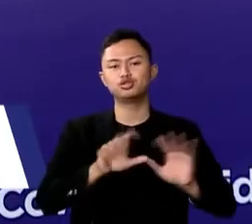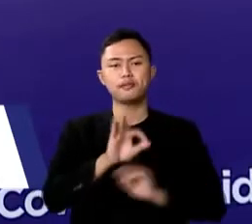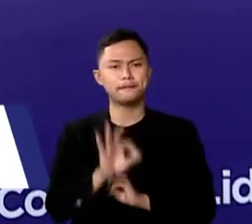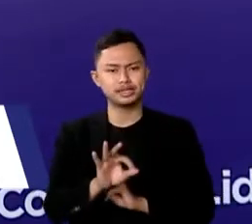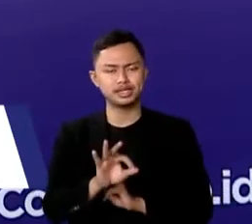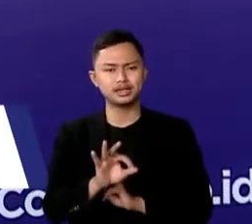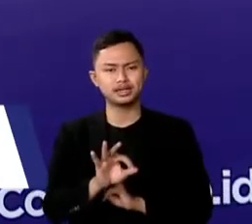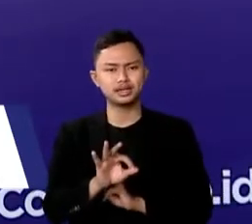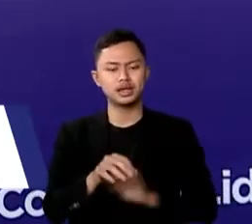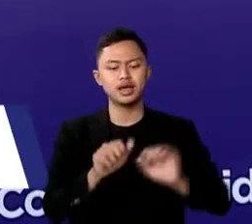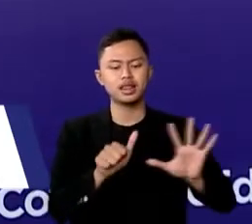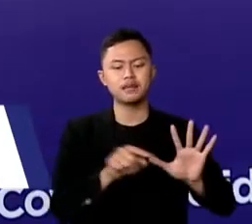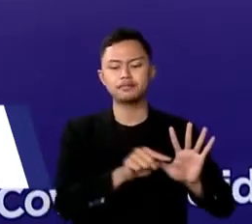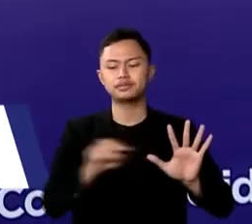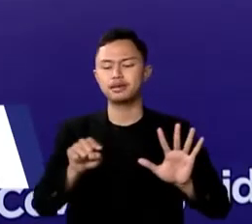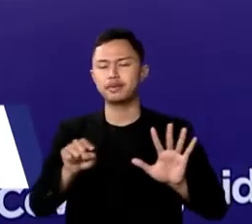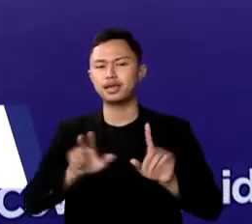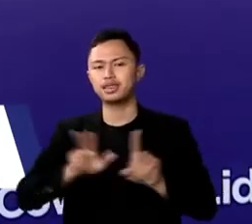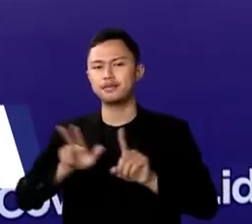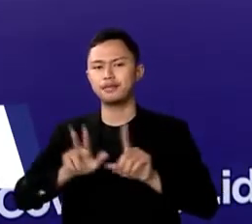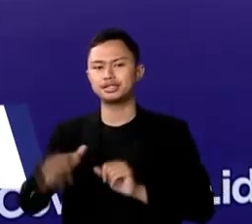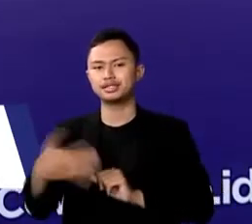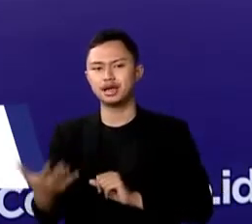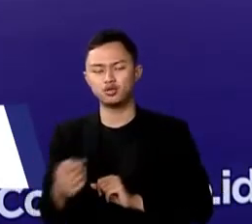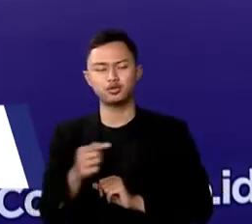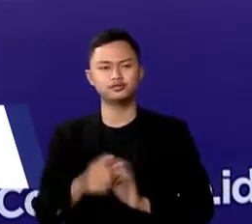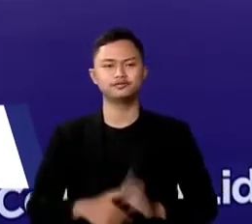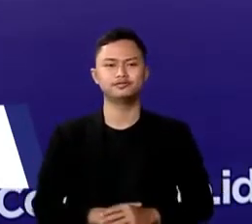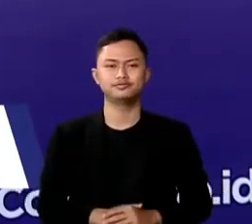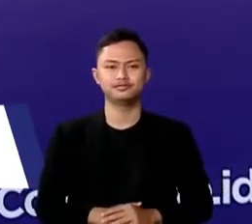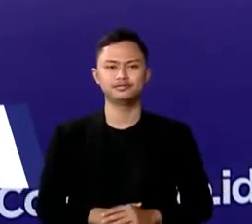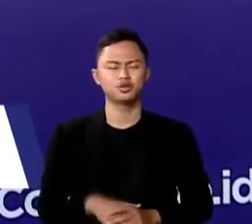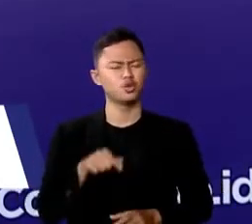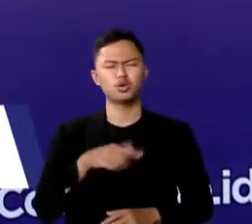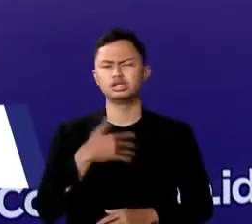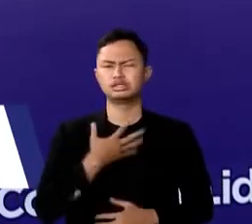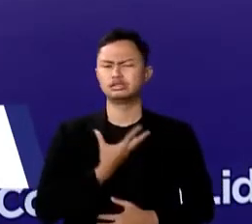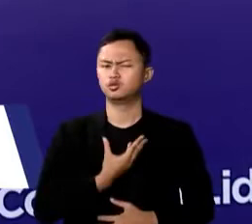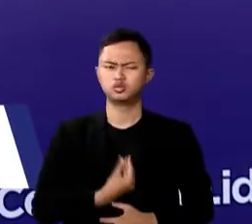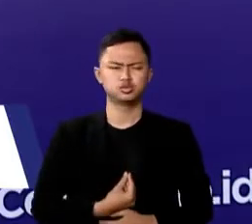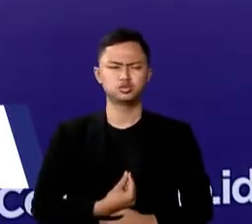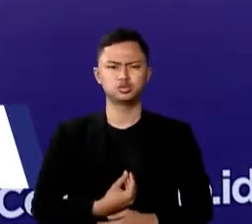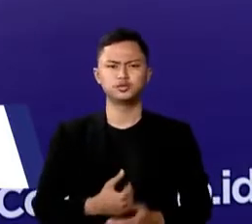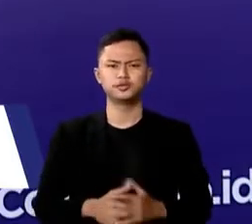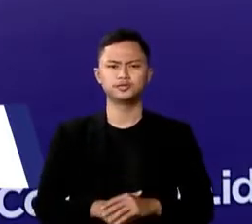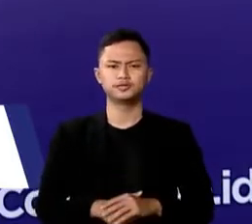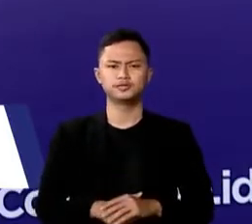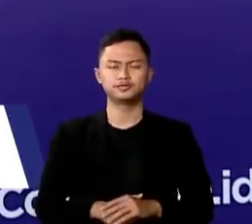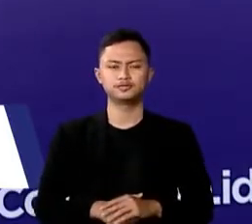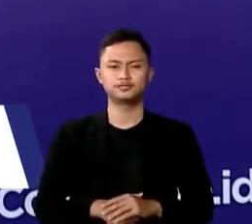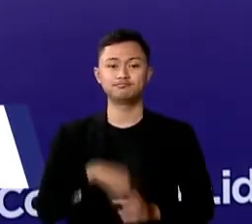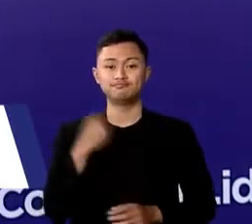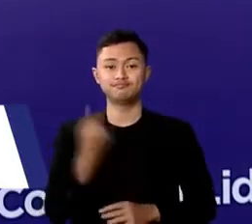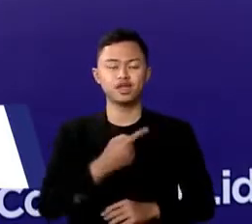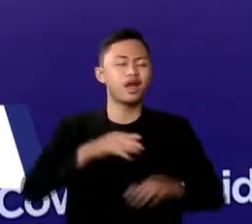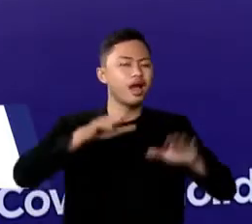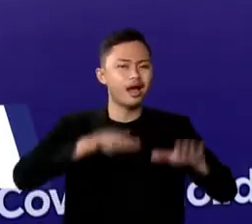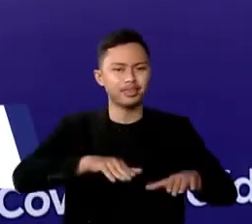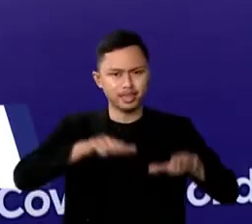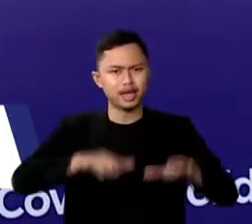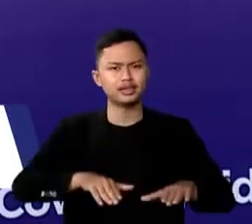persennya berusia 6-18 tahun dan ini sangat memprihatinkan karena itu kita harus selalu waspada